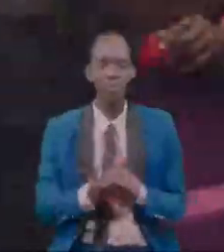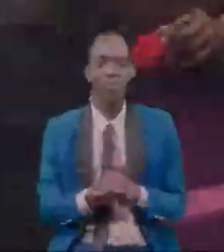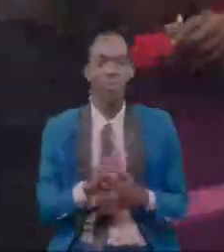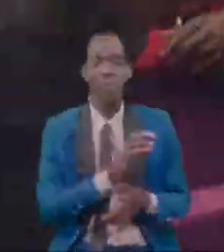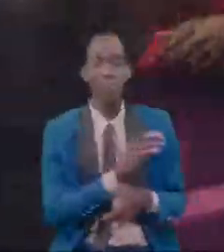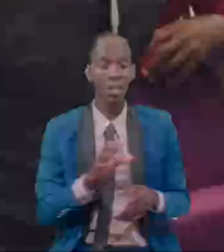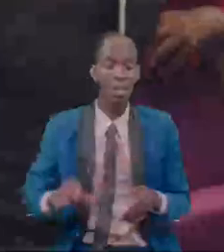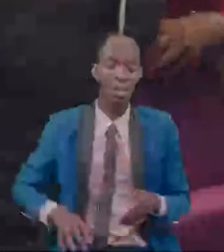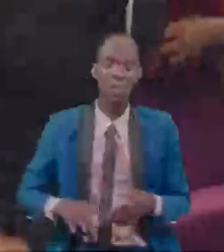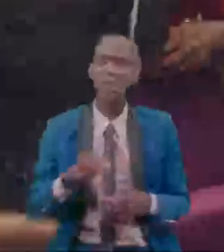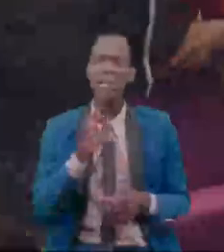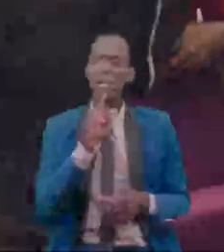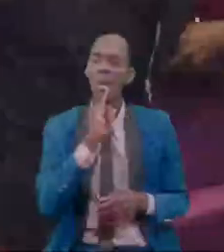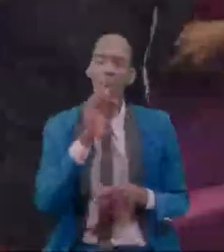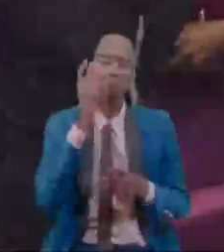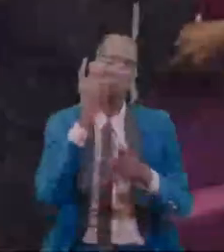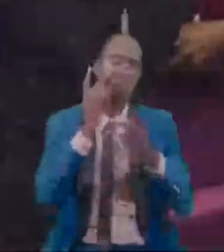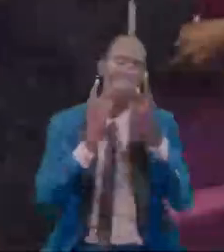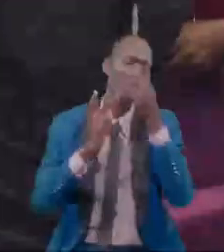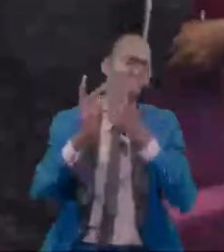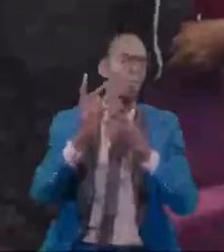Christ est prophète.